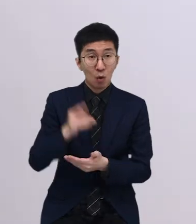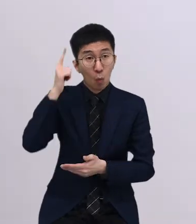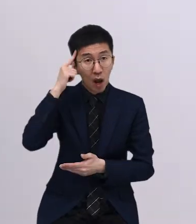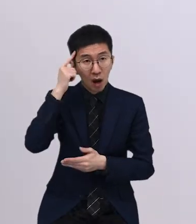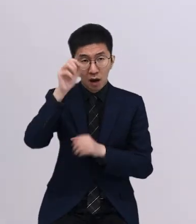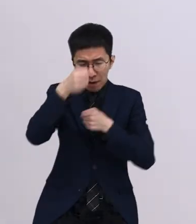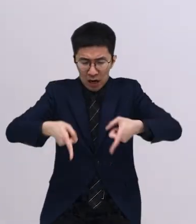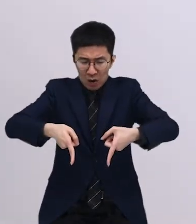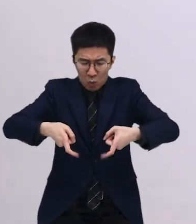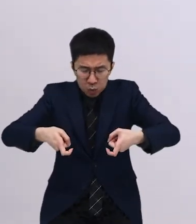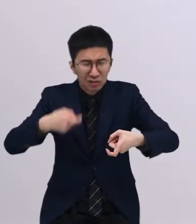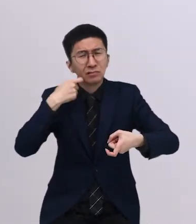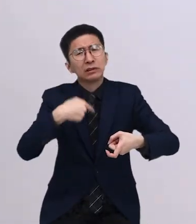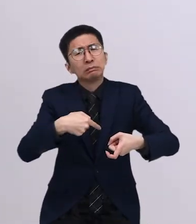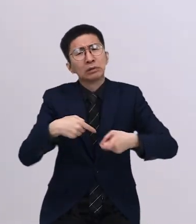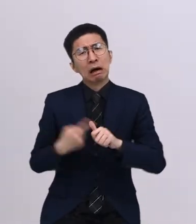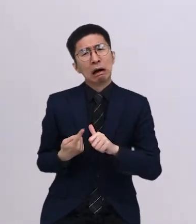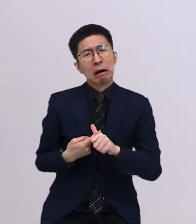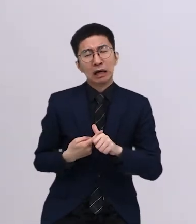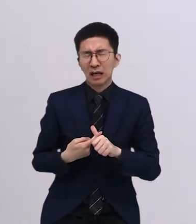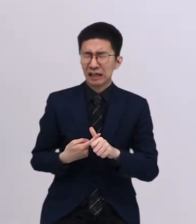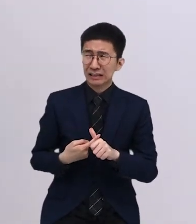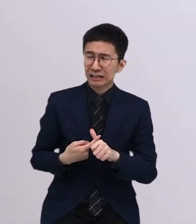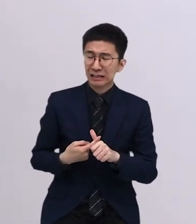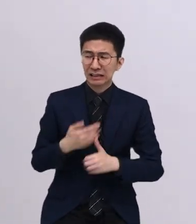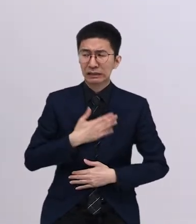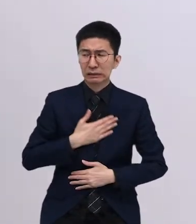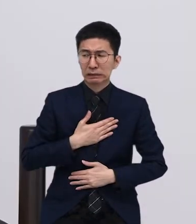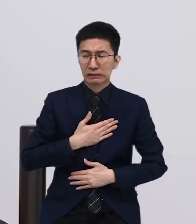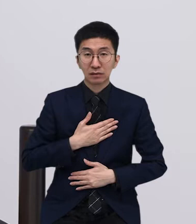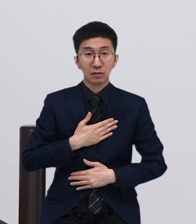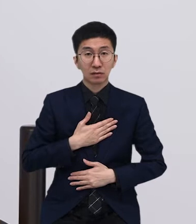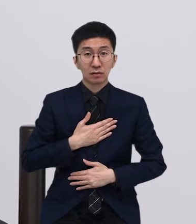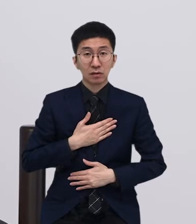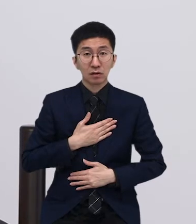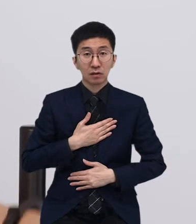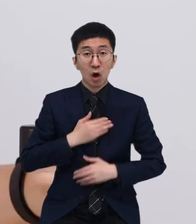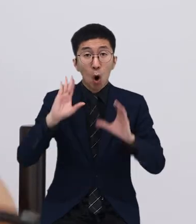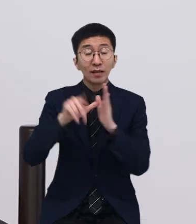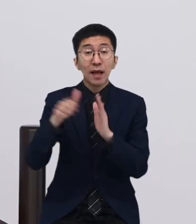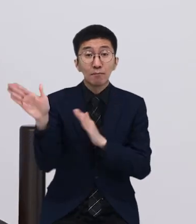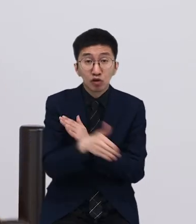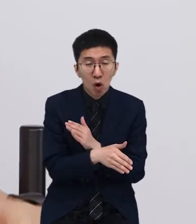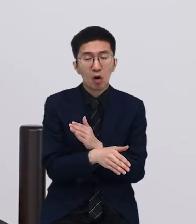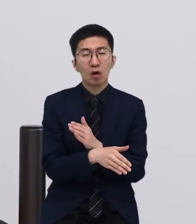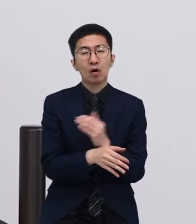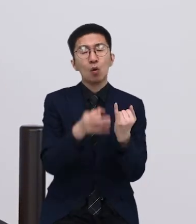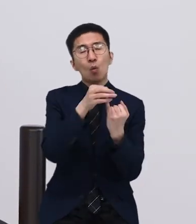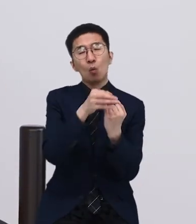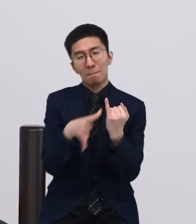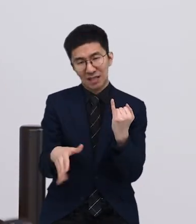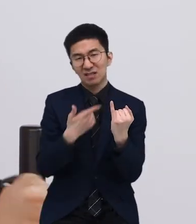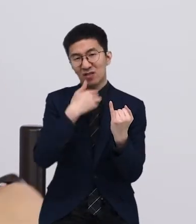다리 휜 게 다 보이니까. 그래서 입으면 안 되는 건 줄 알았어요. 이제 저는 어렸을 때부터 원피스를 많이